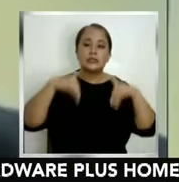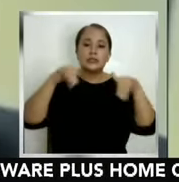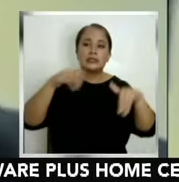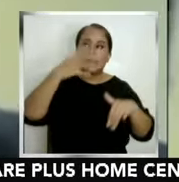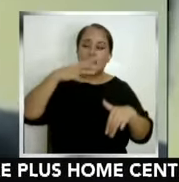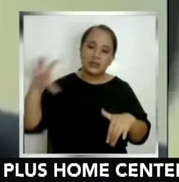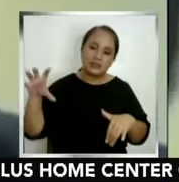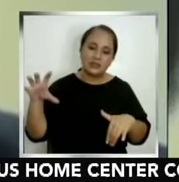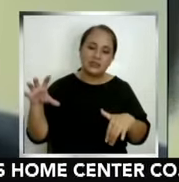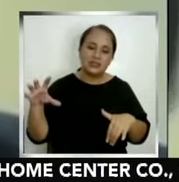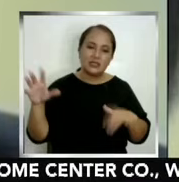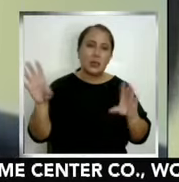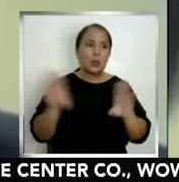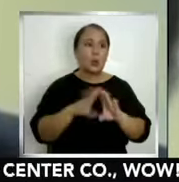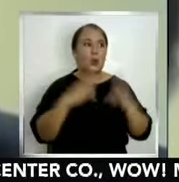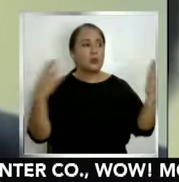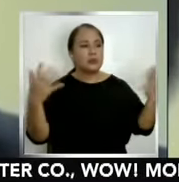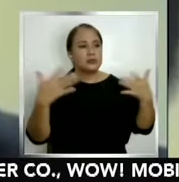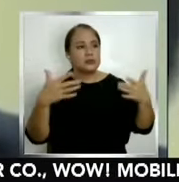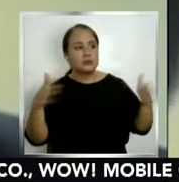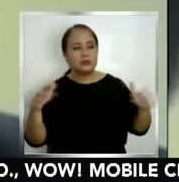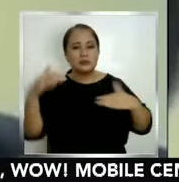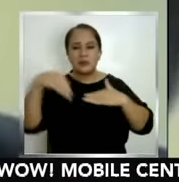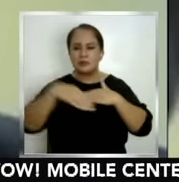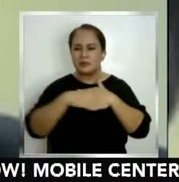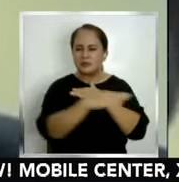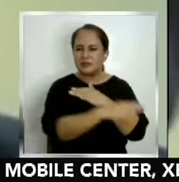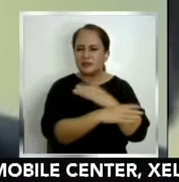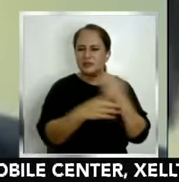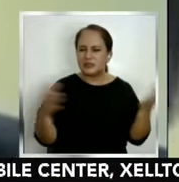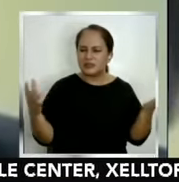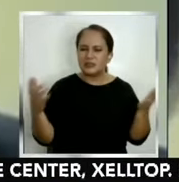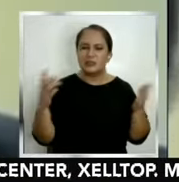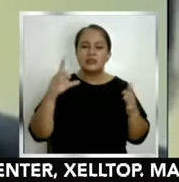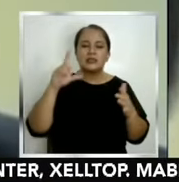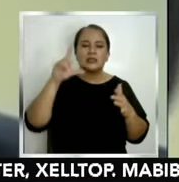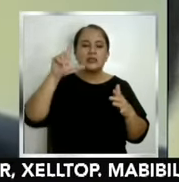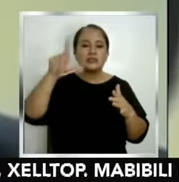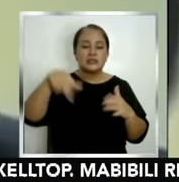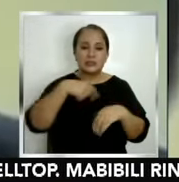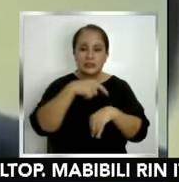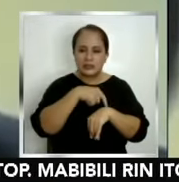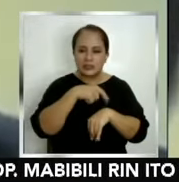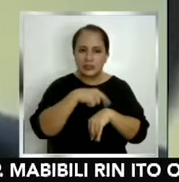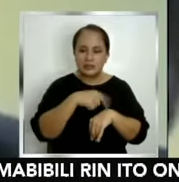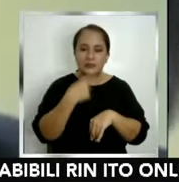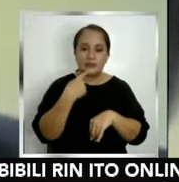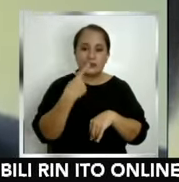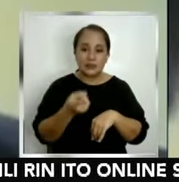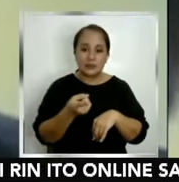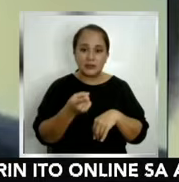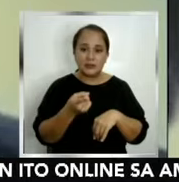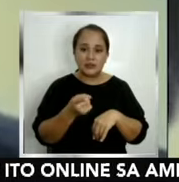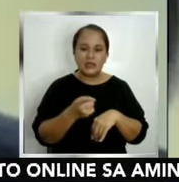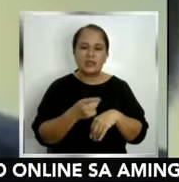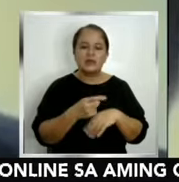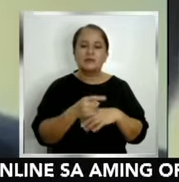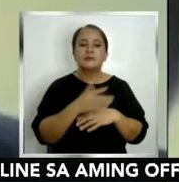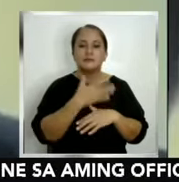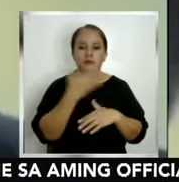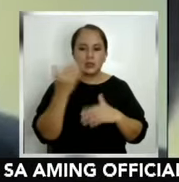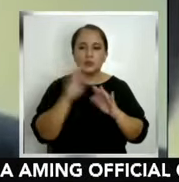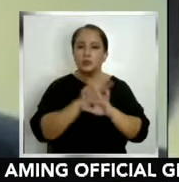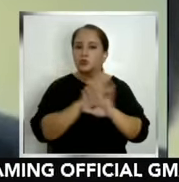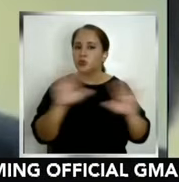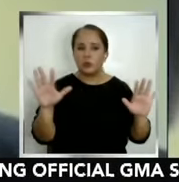open spaces, yung mga beaches na yan, pagdating na nung oras na binanggit namin, as much as possible, huwag ka na muna doon